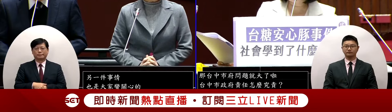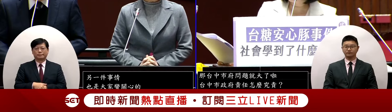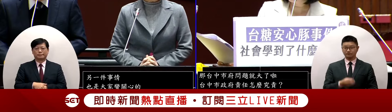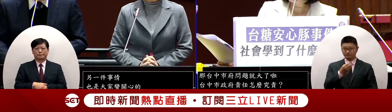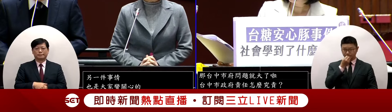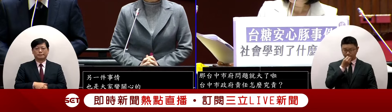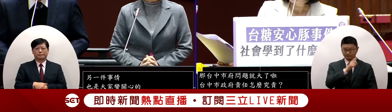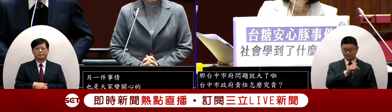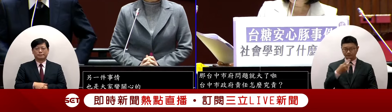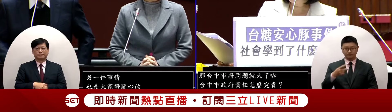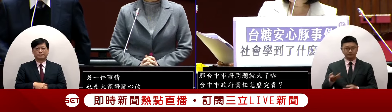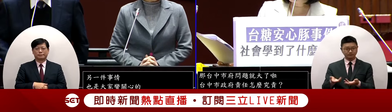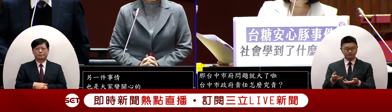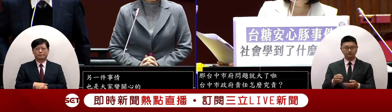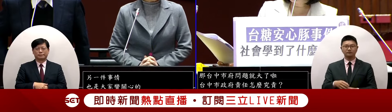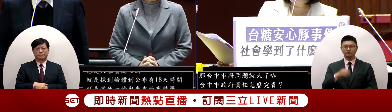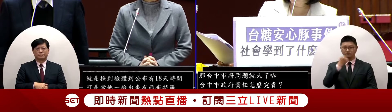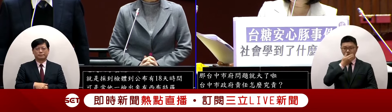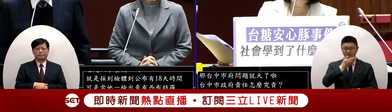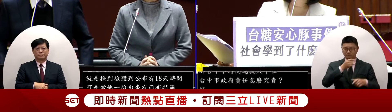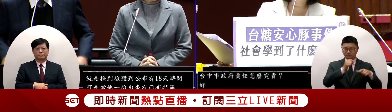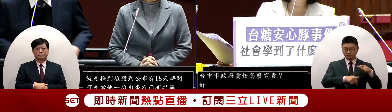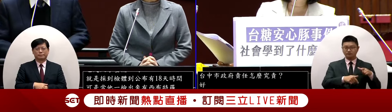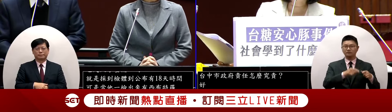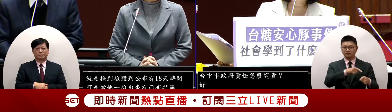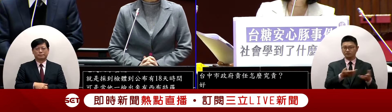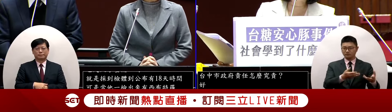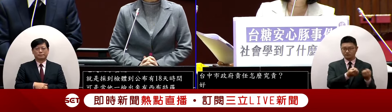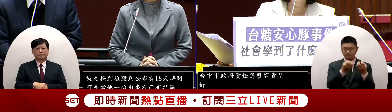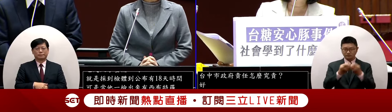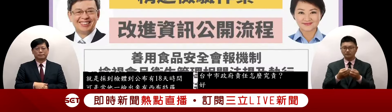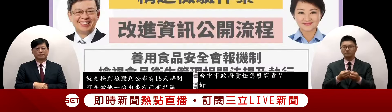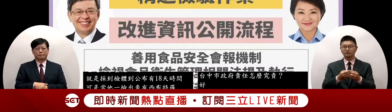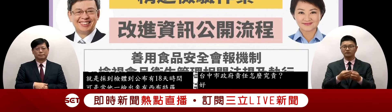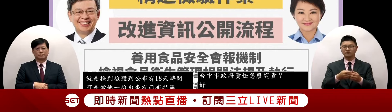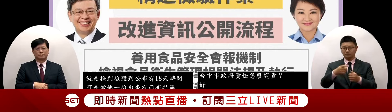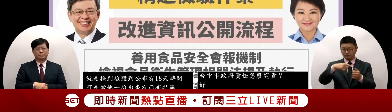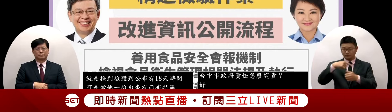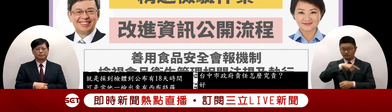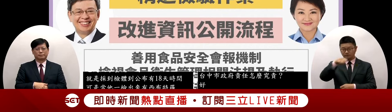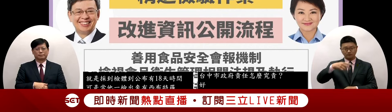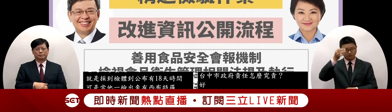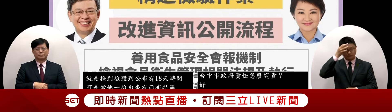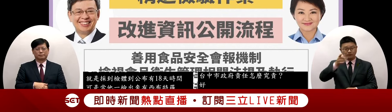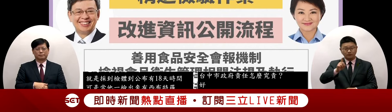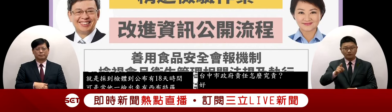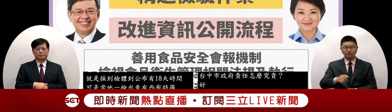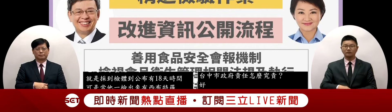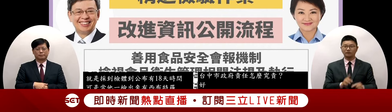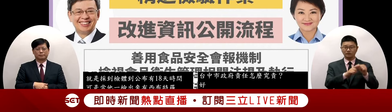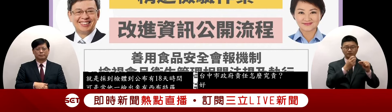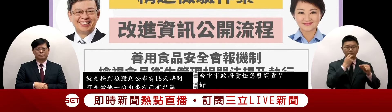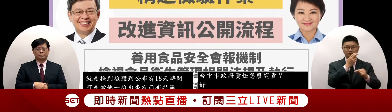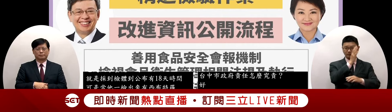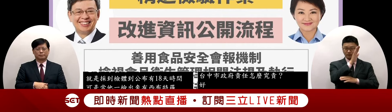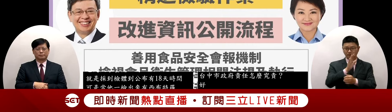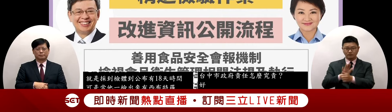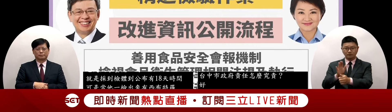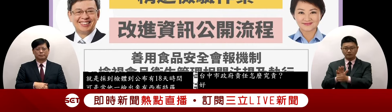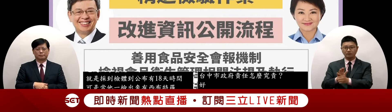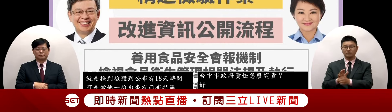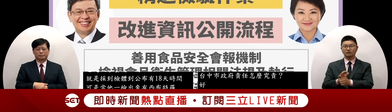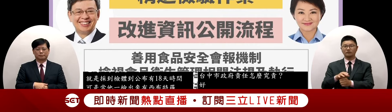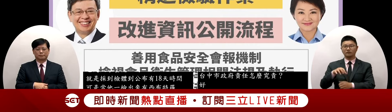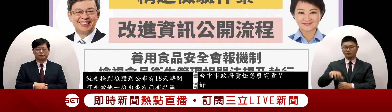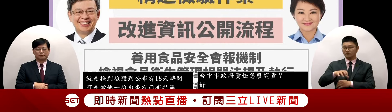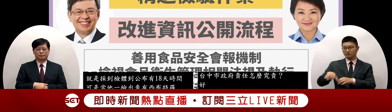事务上下一页哦，台糖事件教会台湾的事，至少我们中央政府帮地方政府一把，在体